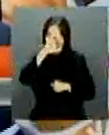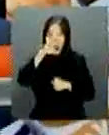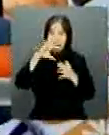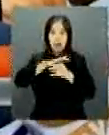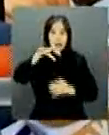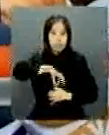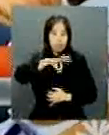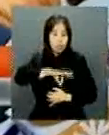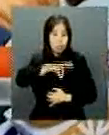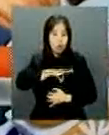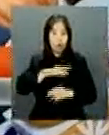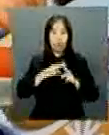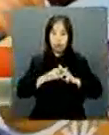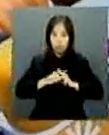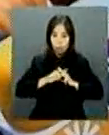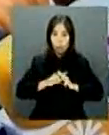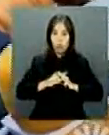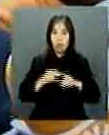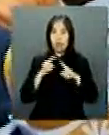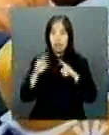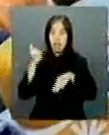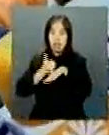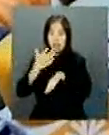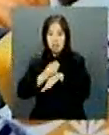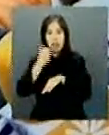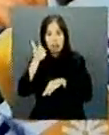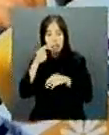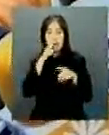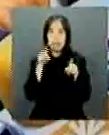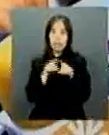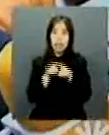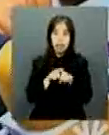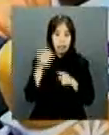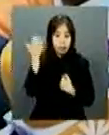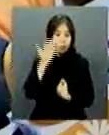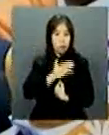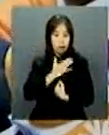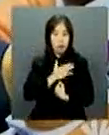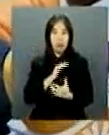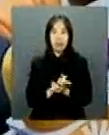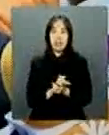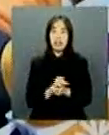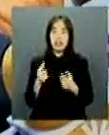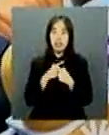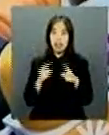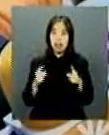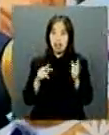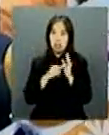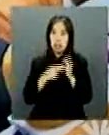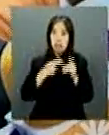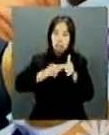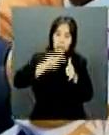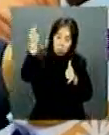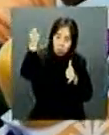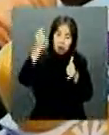างการเมืองก็แค่ยิงให้ตายนี่พนักงานสอบสวนเก่านะถ้ายิงแบบโหดร้ายทารุณยิงปากยิงอะไ